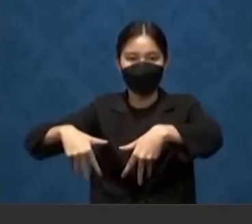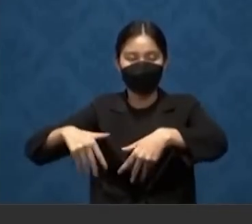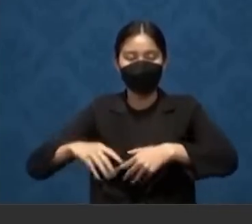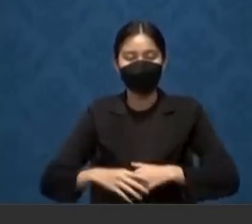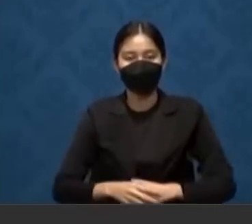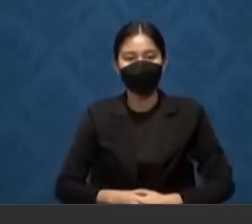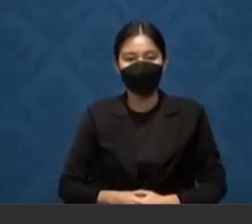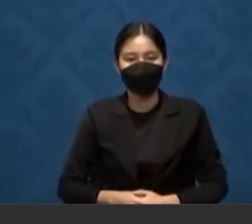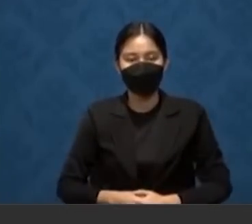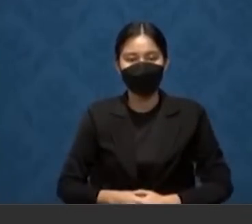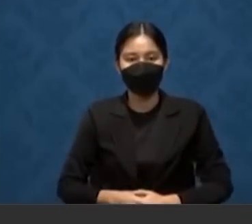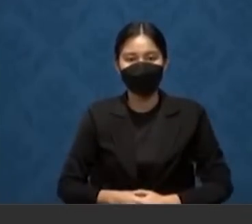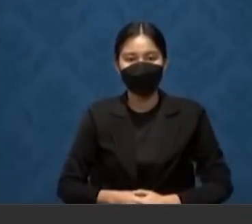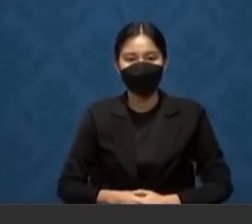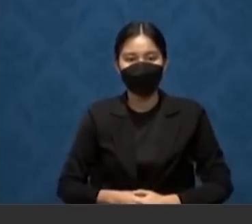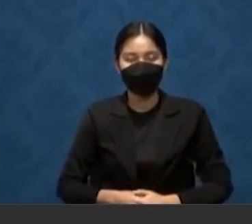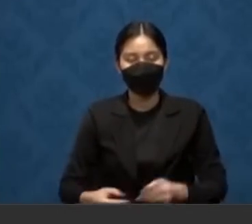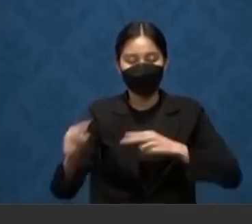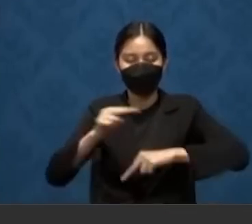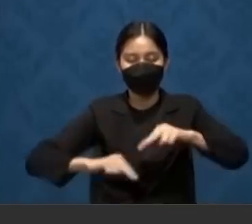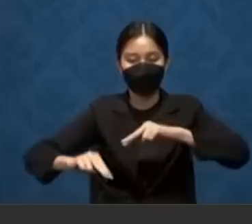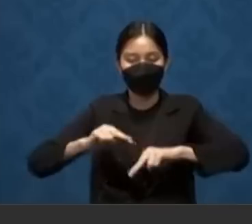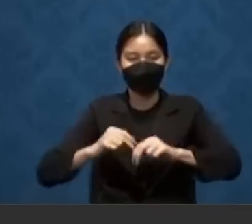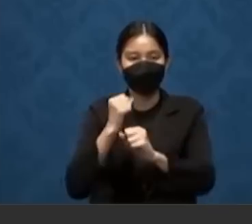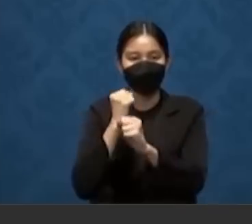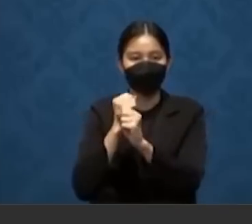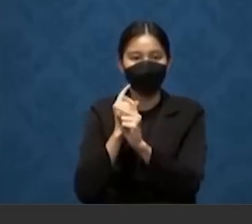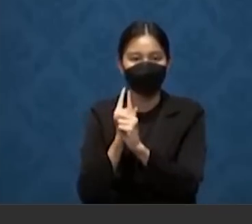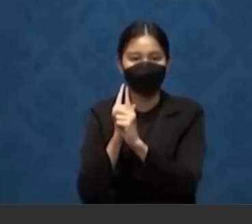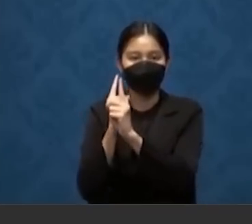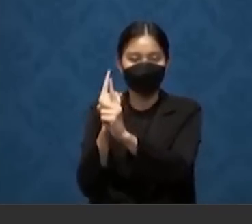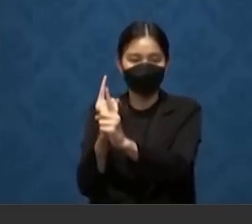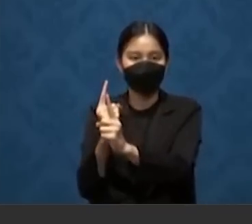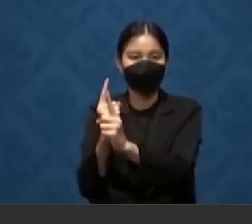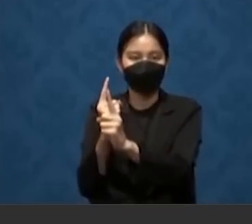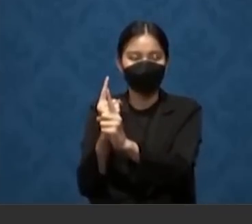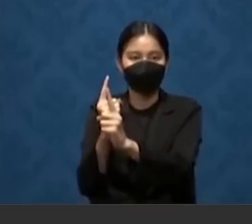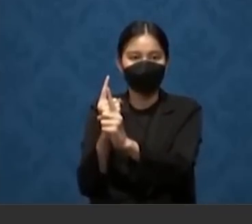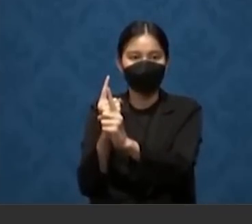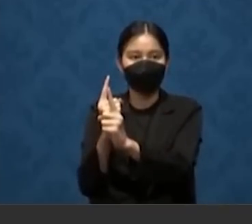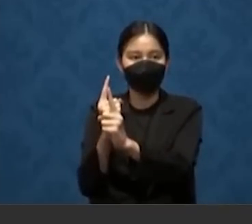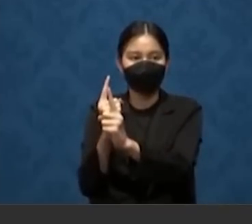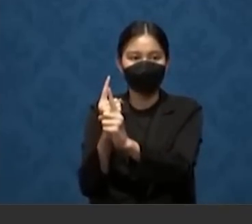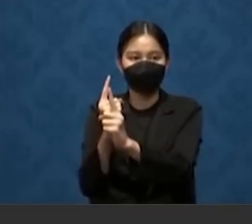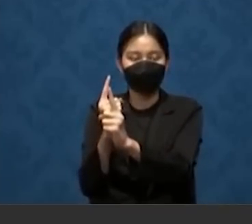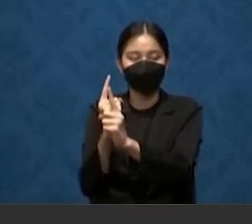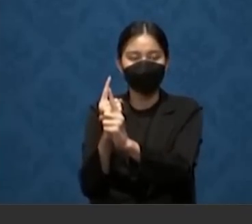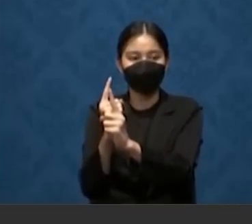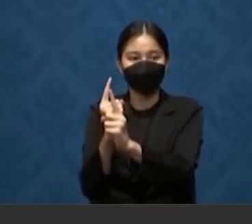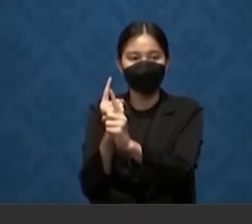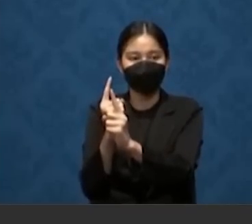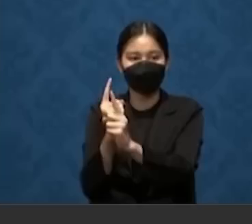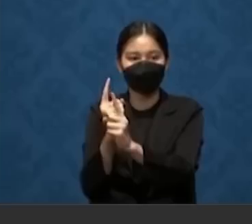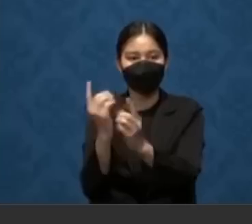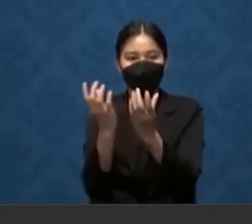รักษาไ้และปฏิบัิตามซึ่งรัฐธรรมนูลแ่งราช